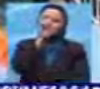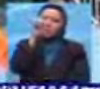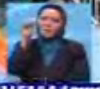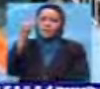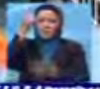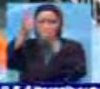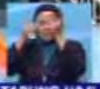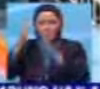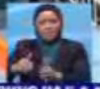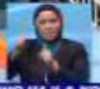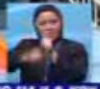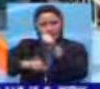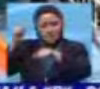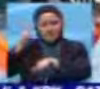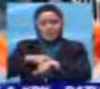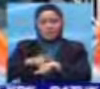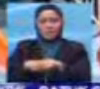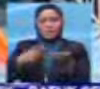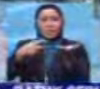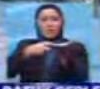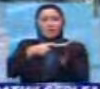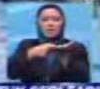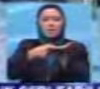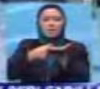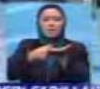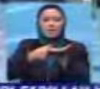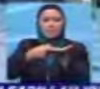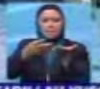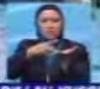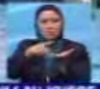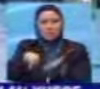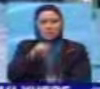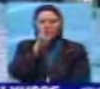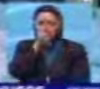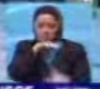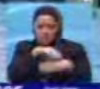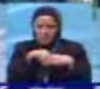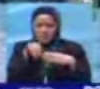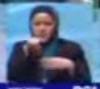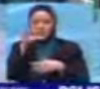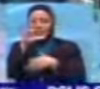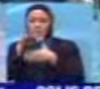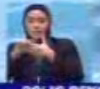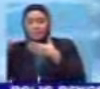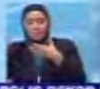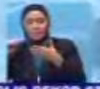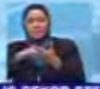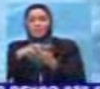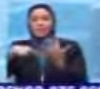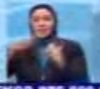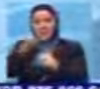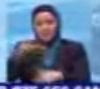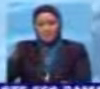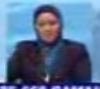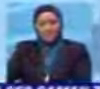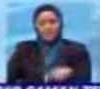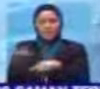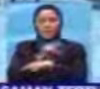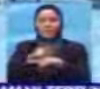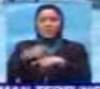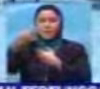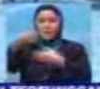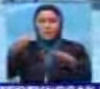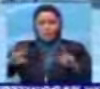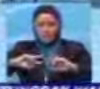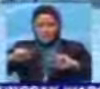Kadar bayaran tiket ialah serendah RM2 hingga RM5 untuk kanak-kanak dan dewasa. Antara kemudahan yang disediakan, bilik persalinan, rumah pam,